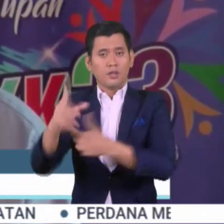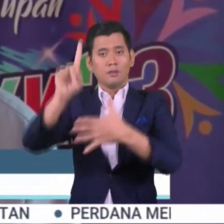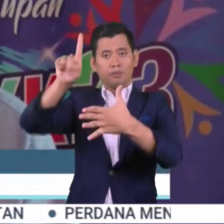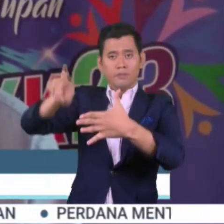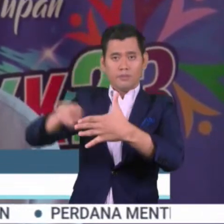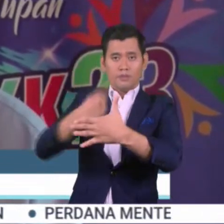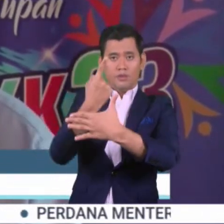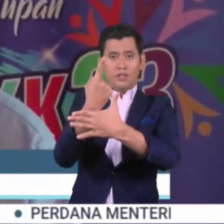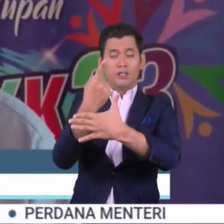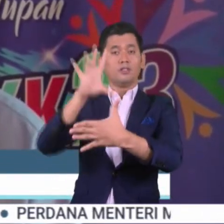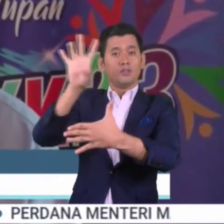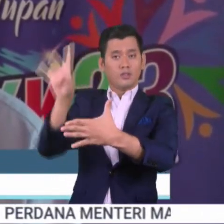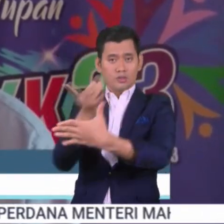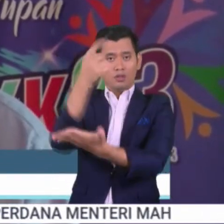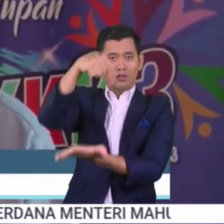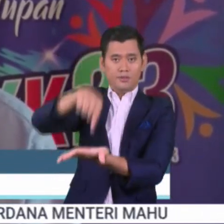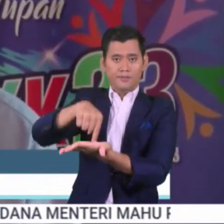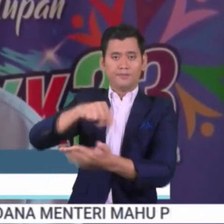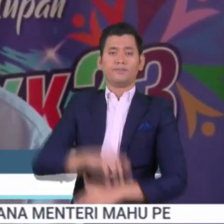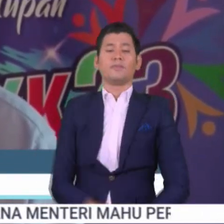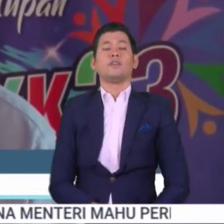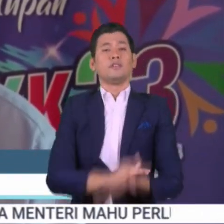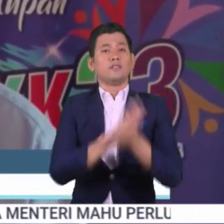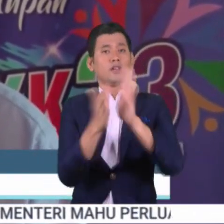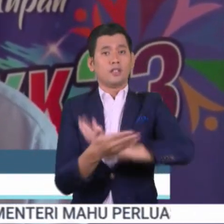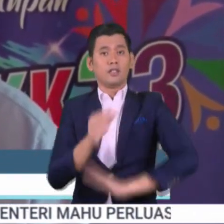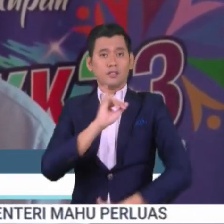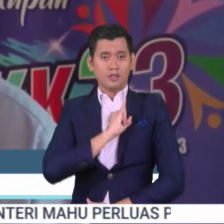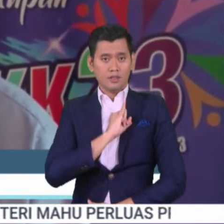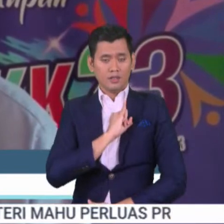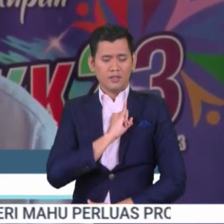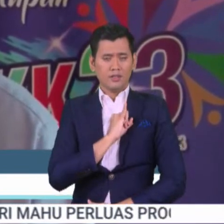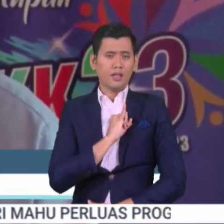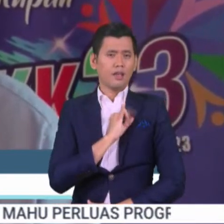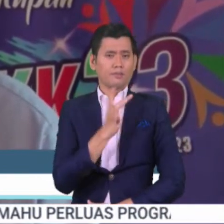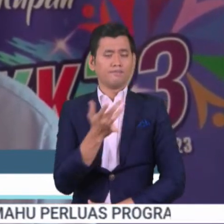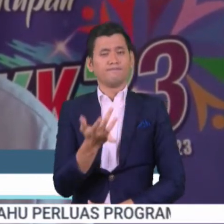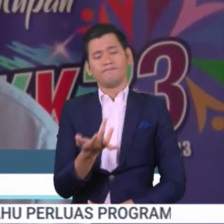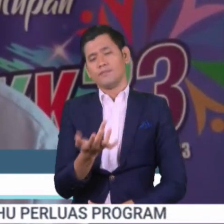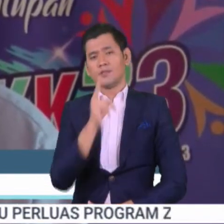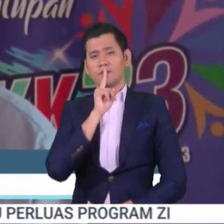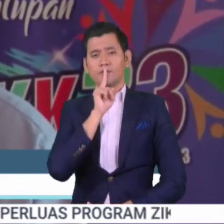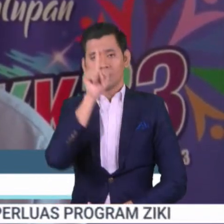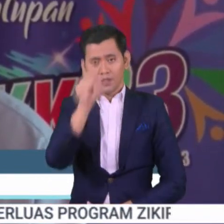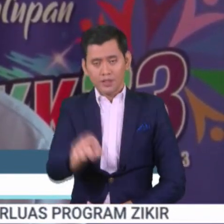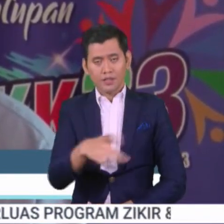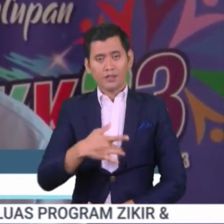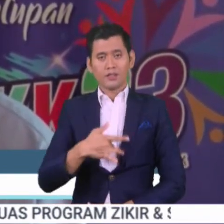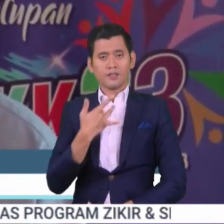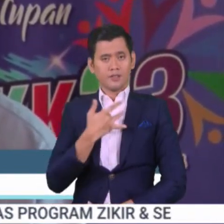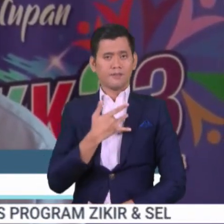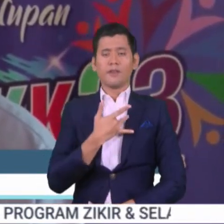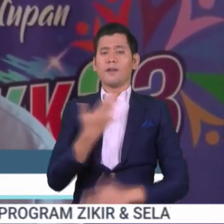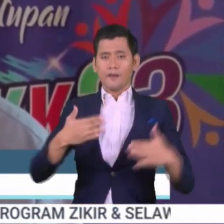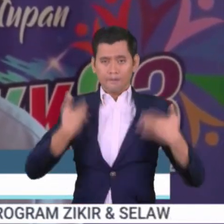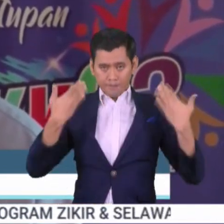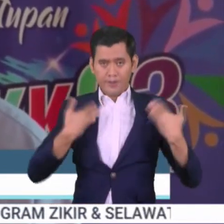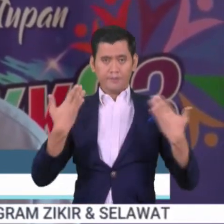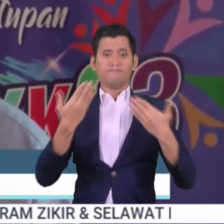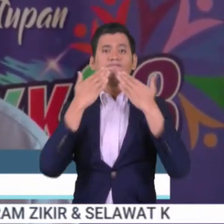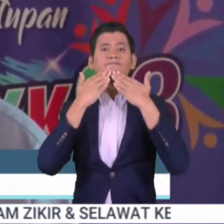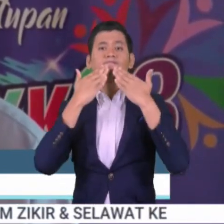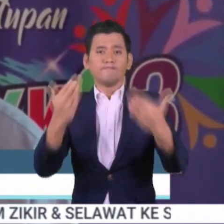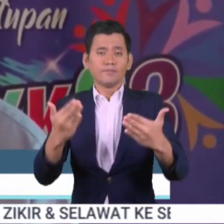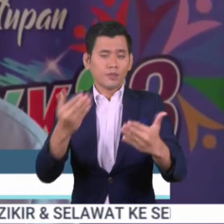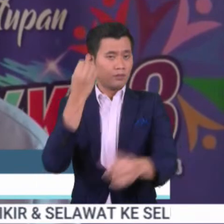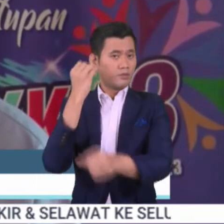bulan Julai ini. Jadi saya begitu terharulah, ya, di atas komitmen oleh semua pihak